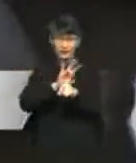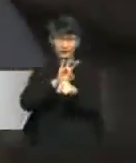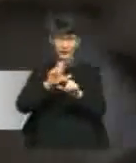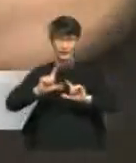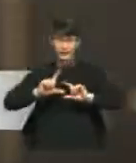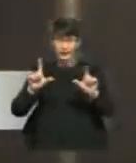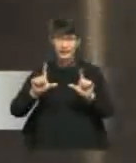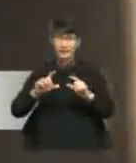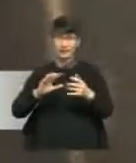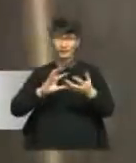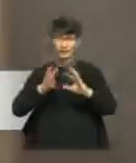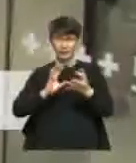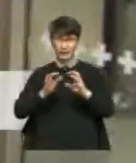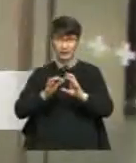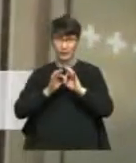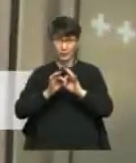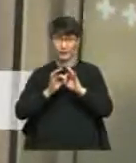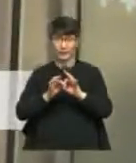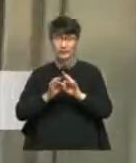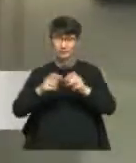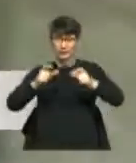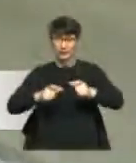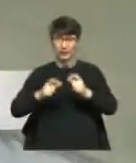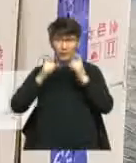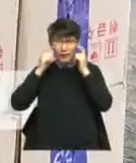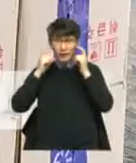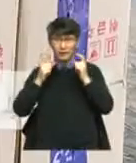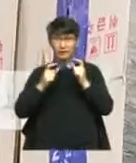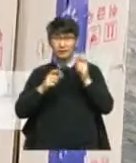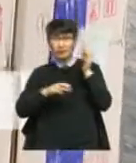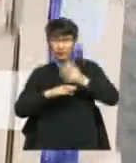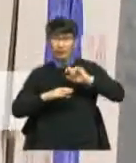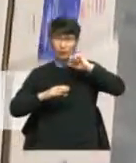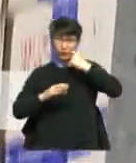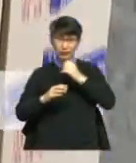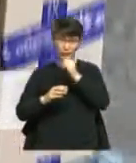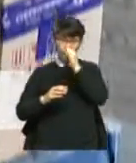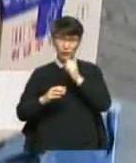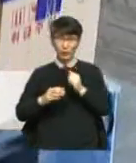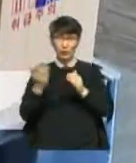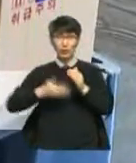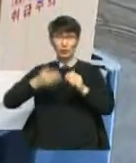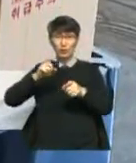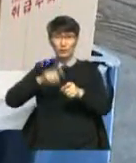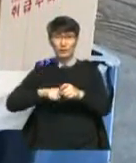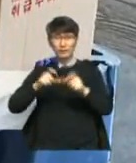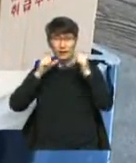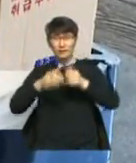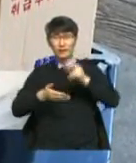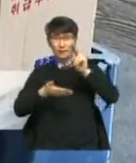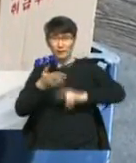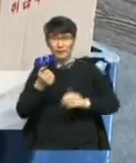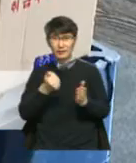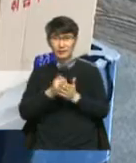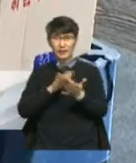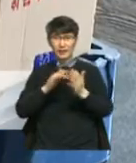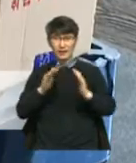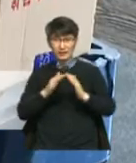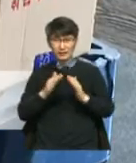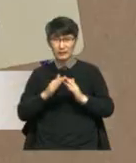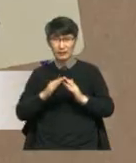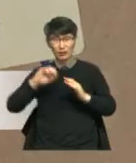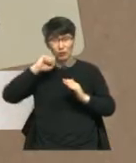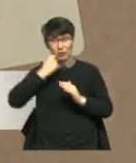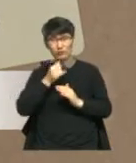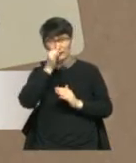긴급 상인 이사회를 열고 주민들이 마스크 구매에 어려움을 겪고 있는데다 공적 마스크 판 대로 약국도 업무에 차질을